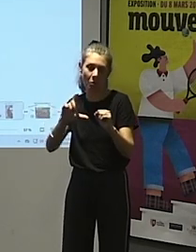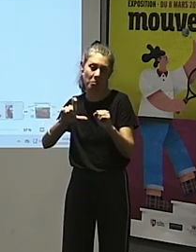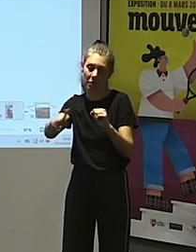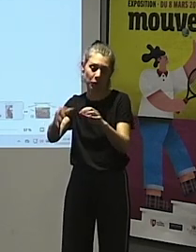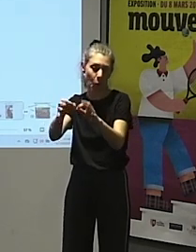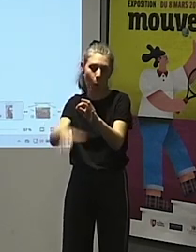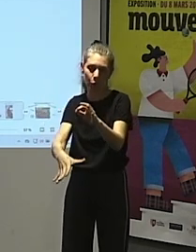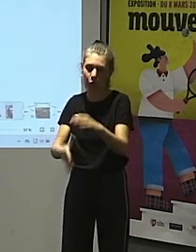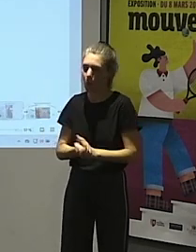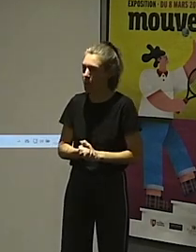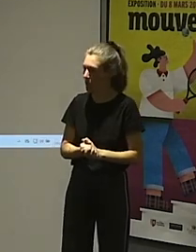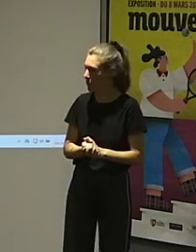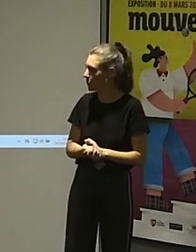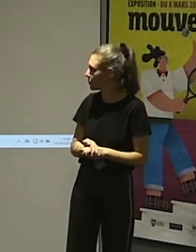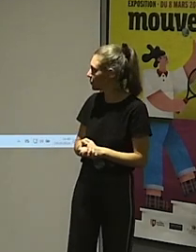Mais Mohamed, je te laisse.